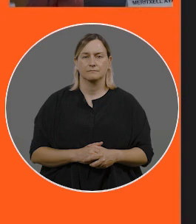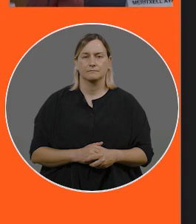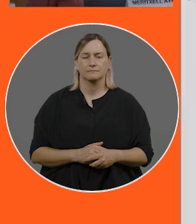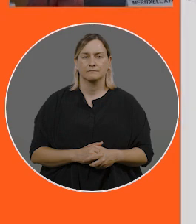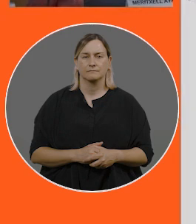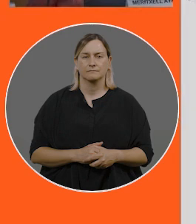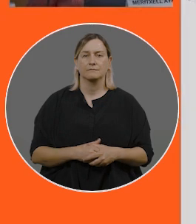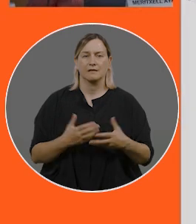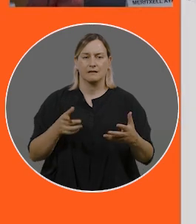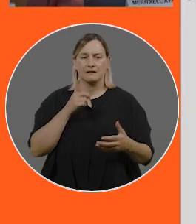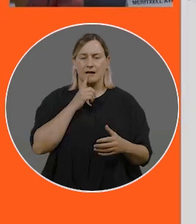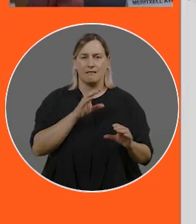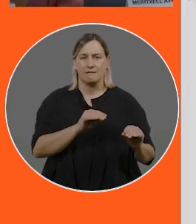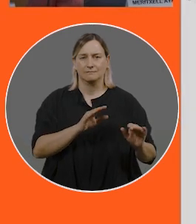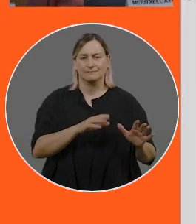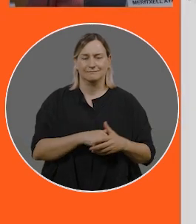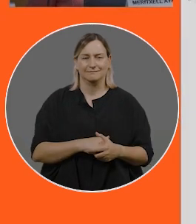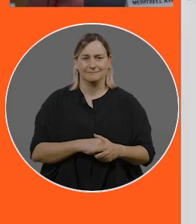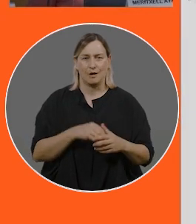Ah, ja.